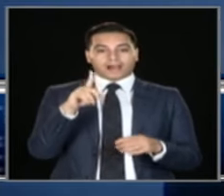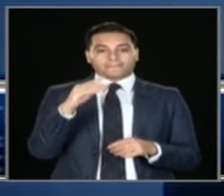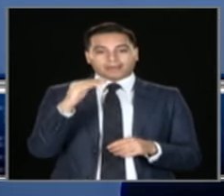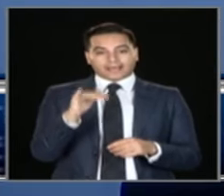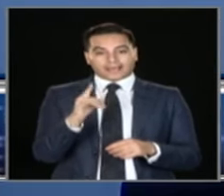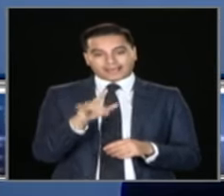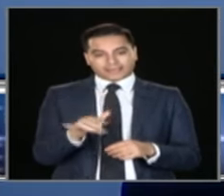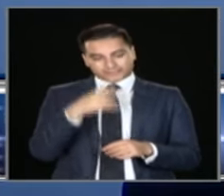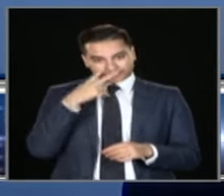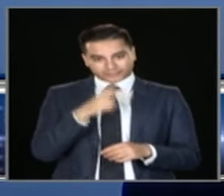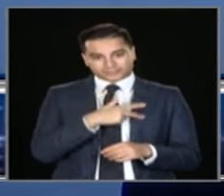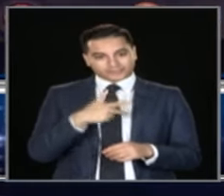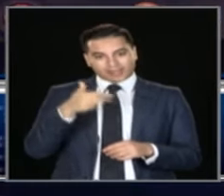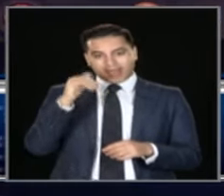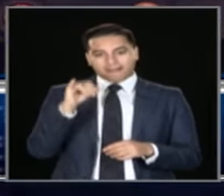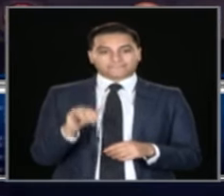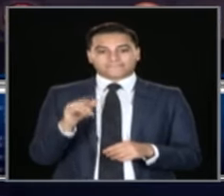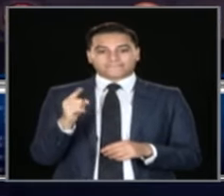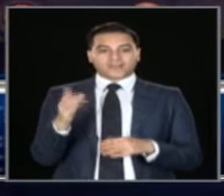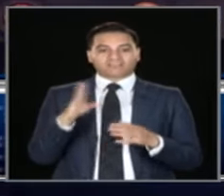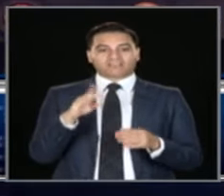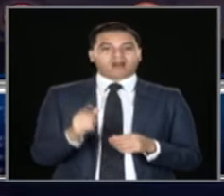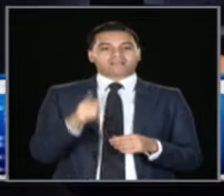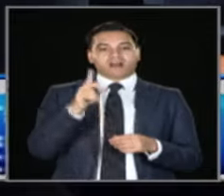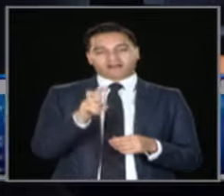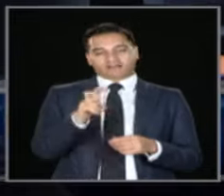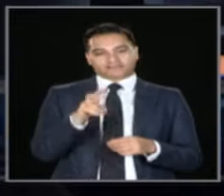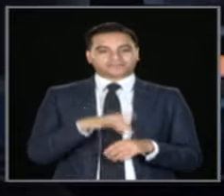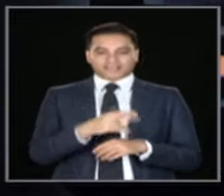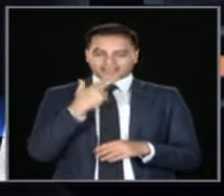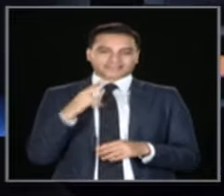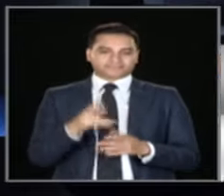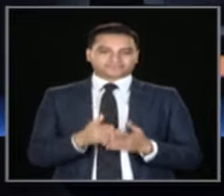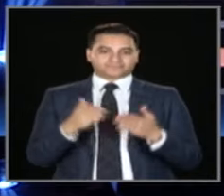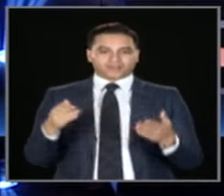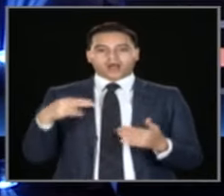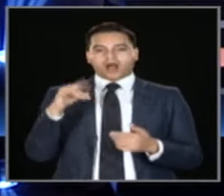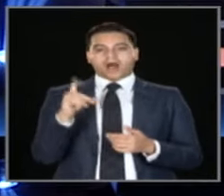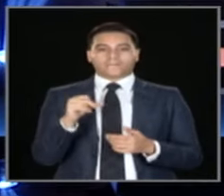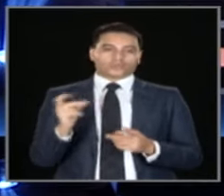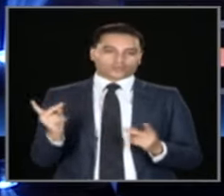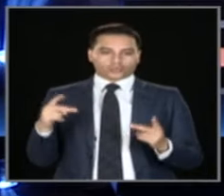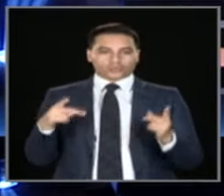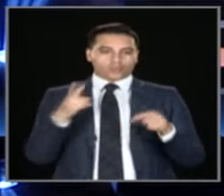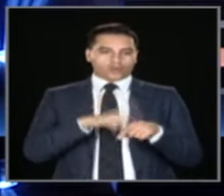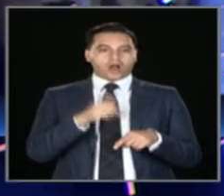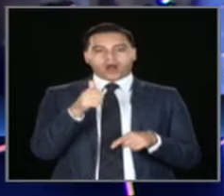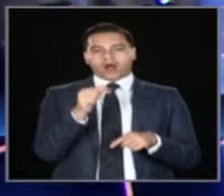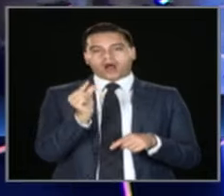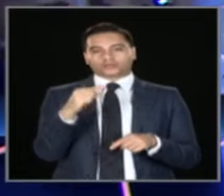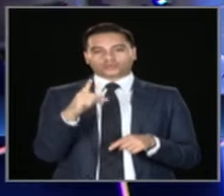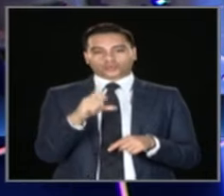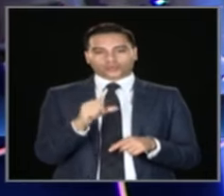أمير كرارة. أرضك، تفضل. عمرو، هات معك ورقة وقلم. وأندرو، أندرو